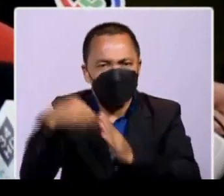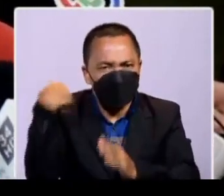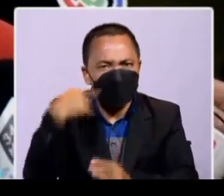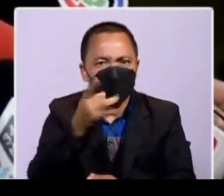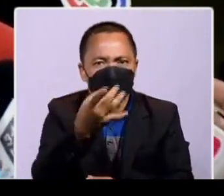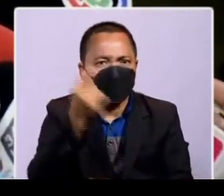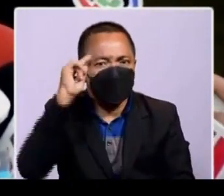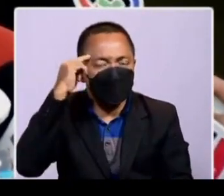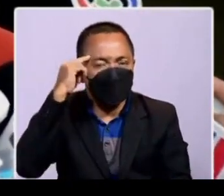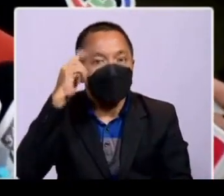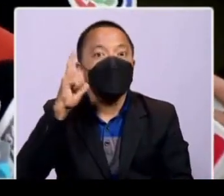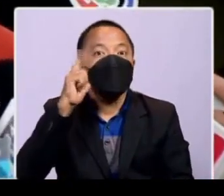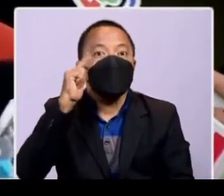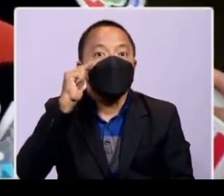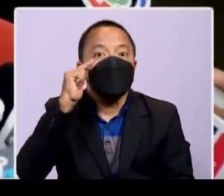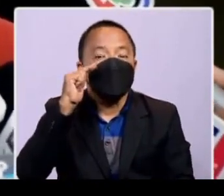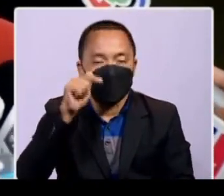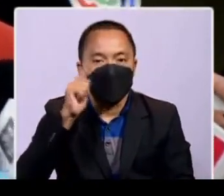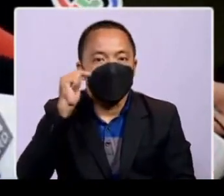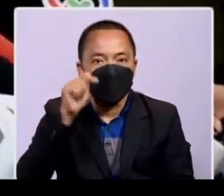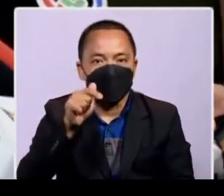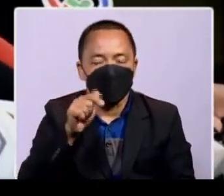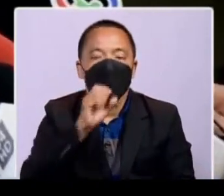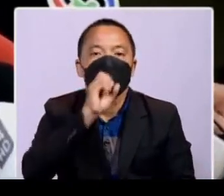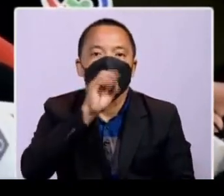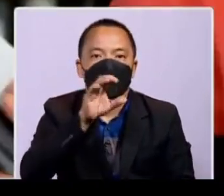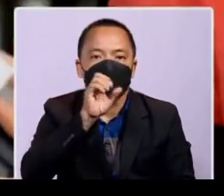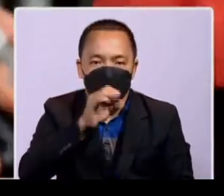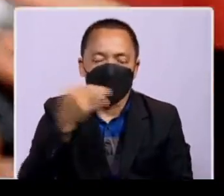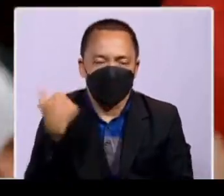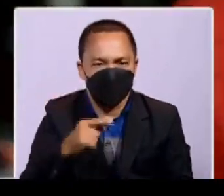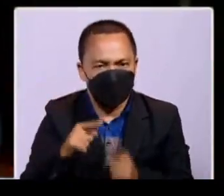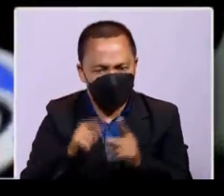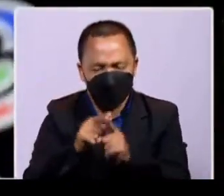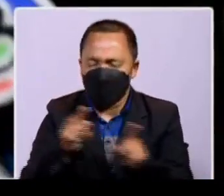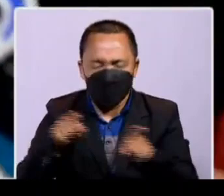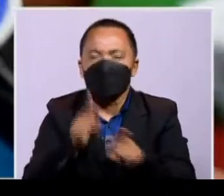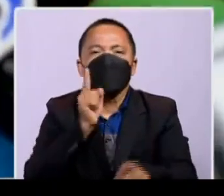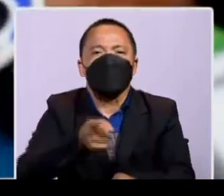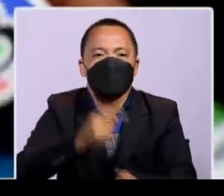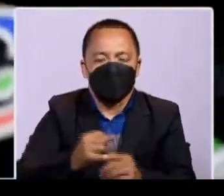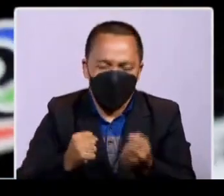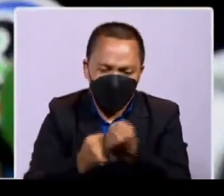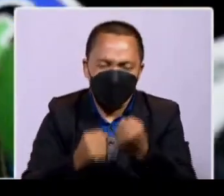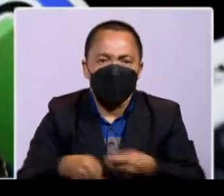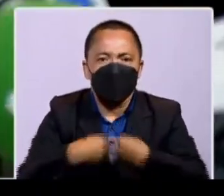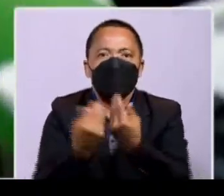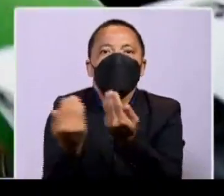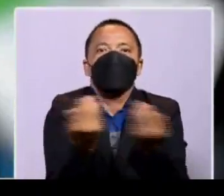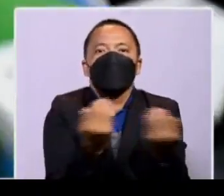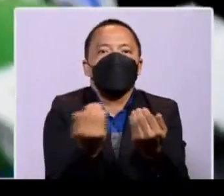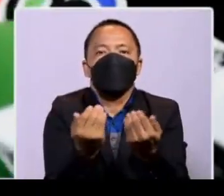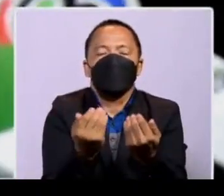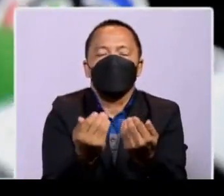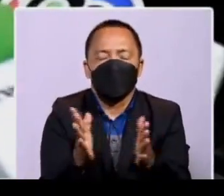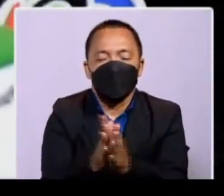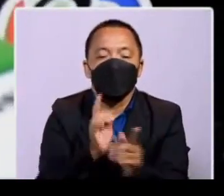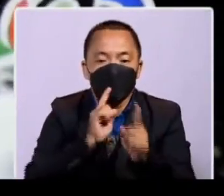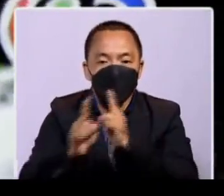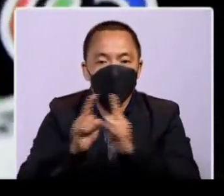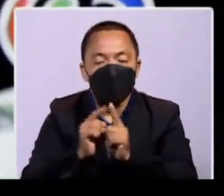ะคะด้านคุณแม่คุณพนิดาค่ะบอกว่าตอนนี้อุดมการเหมือนเดิมก็คือต่อสู้เพื่อลูกส่วนการพูด